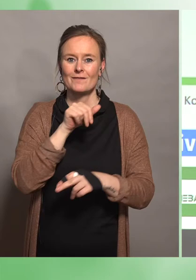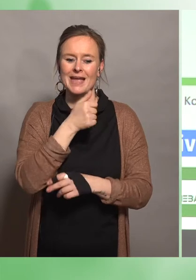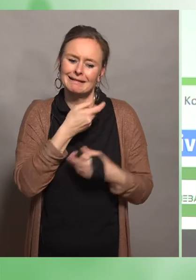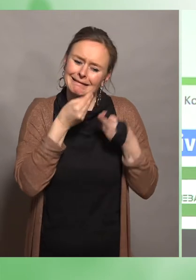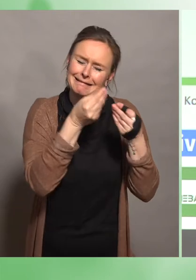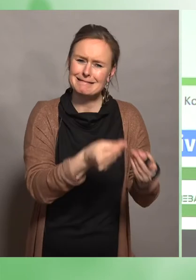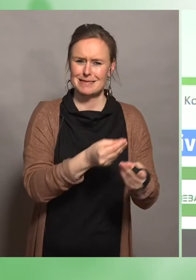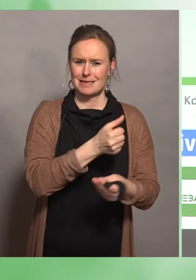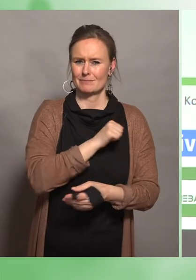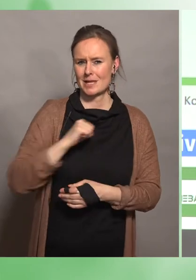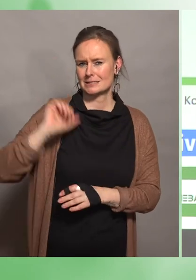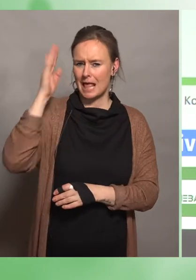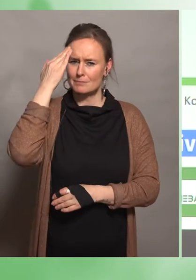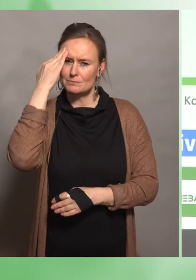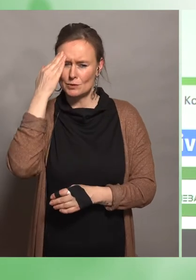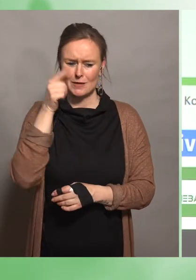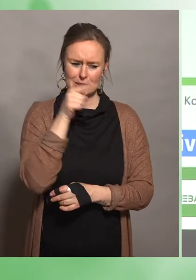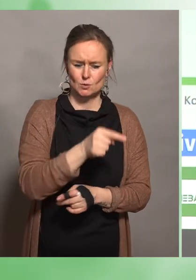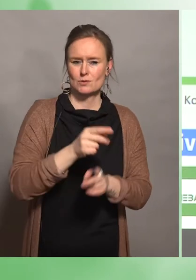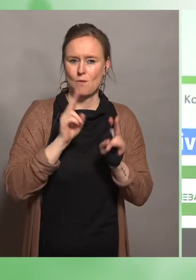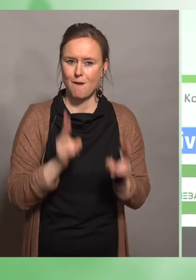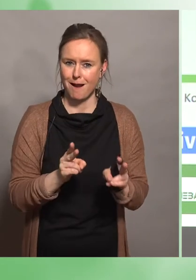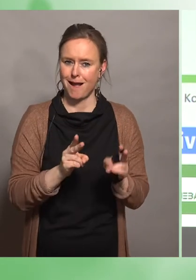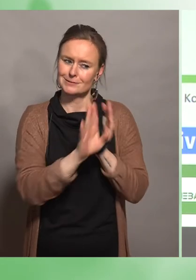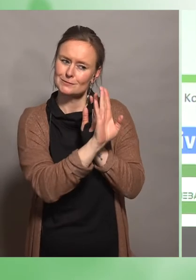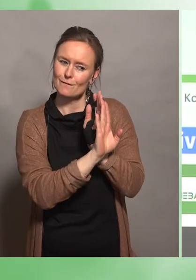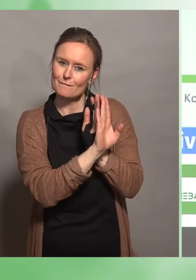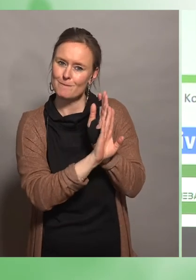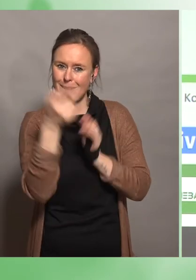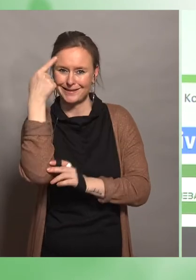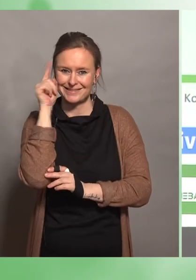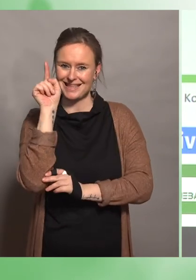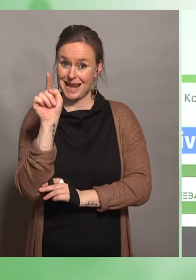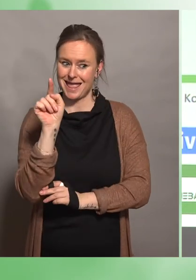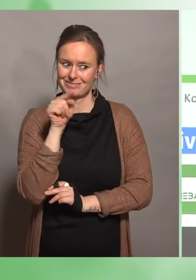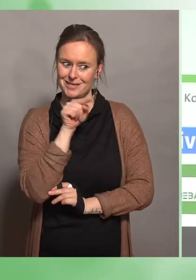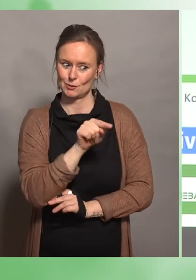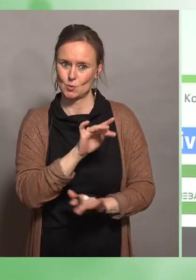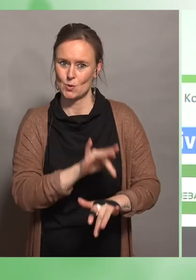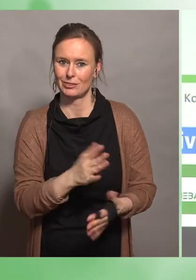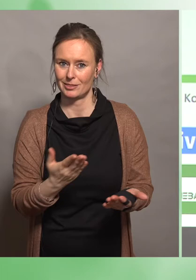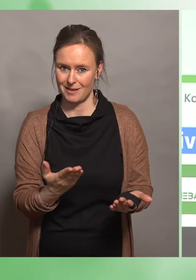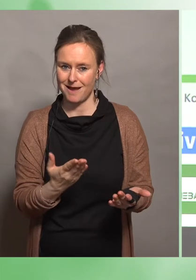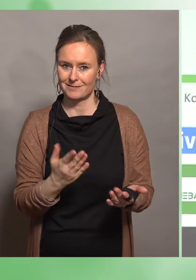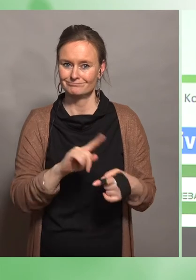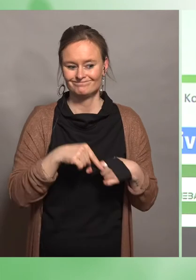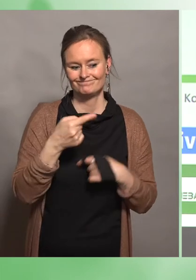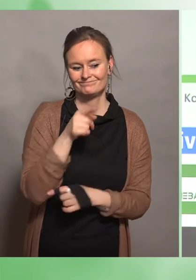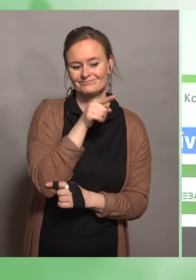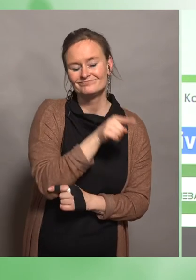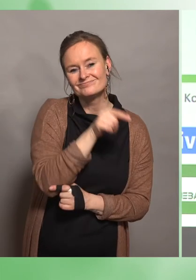gibt, dass sie etwas können, dass sie diese verborgenen Talente haben, was wir schon jetzt sehr oft gehört haben, dann können die das